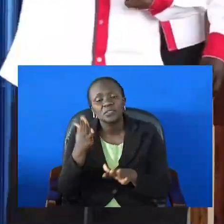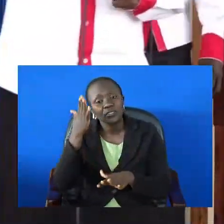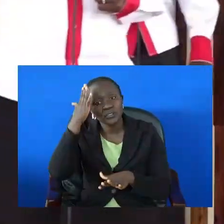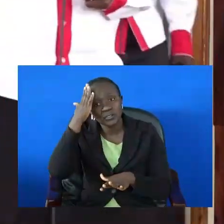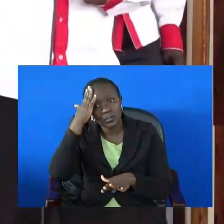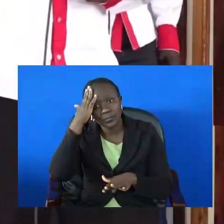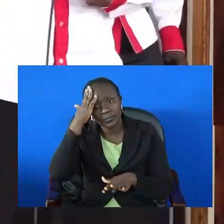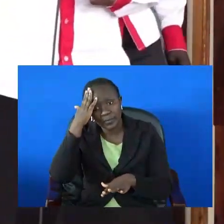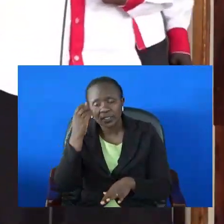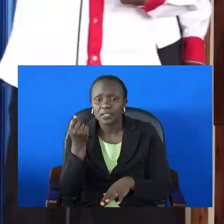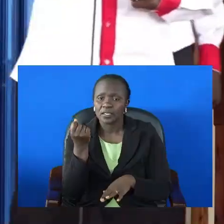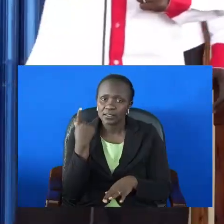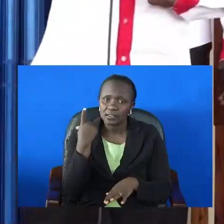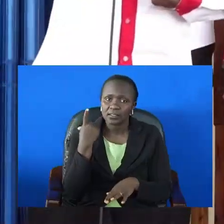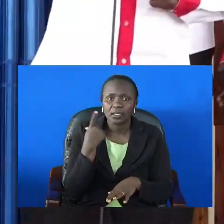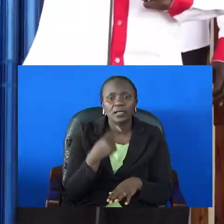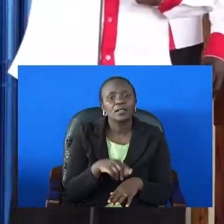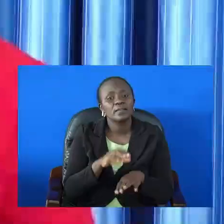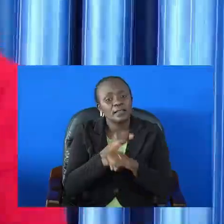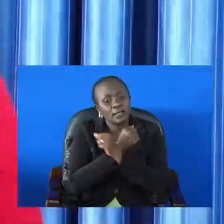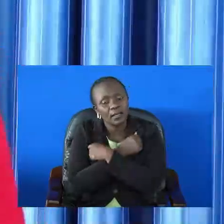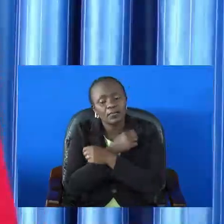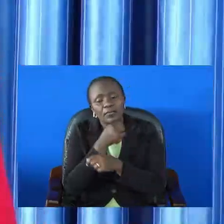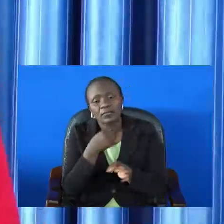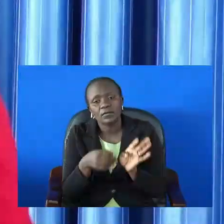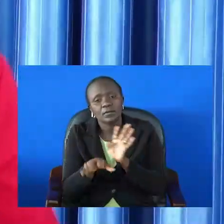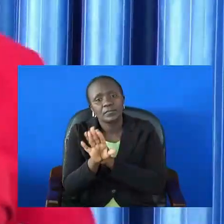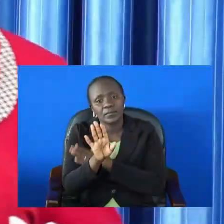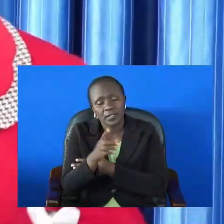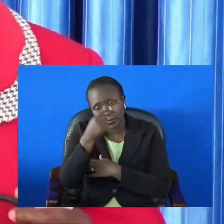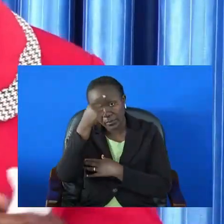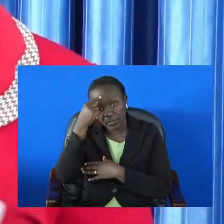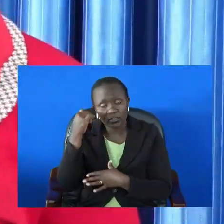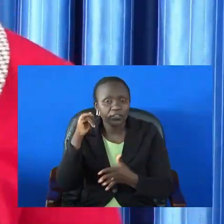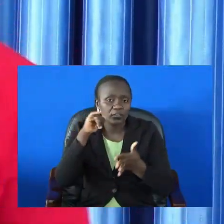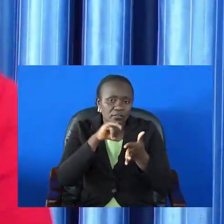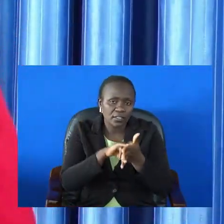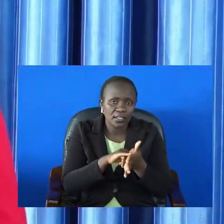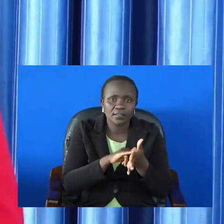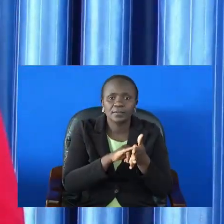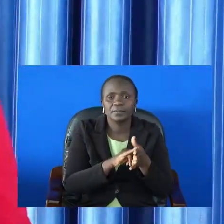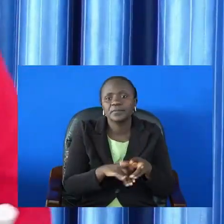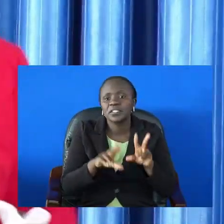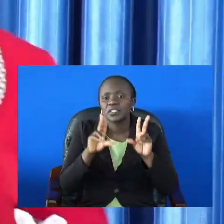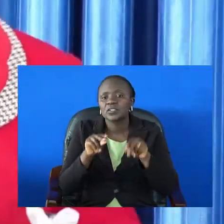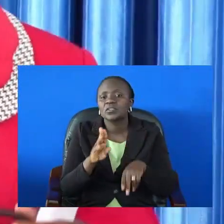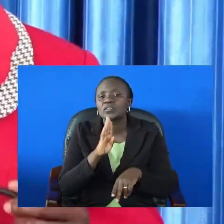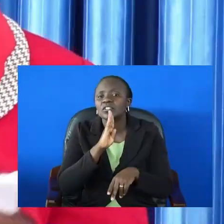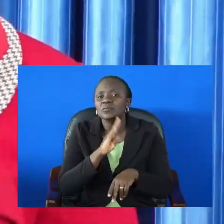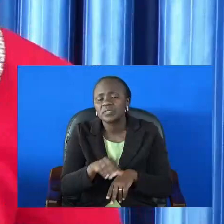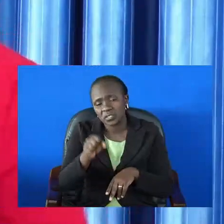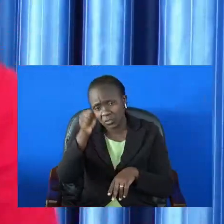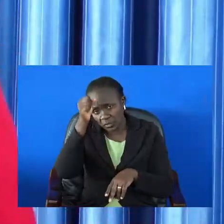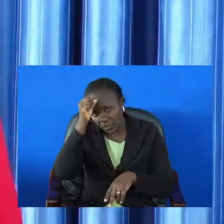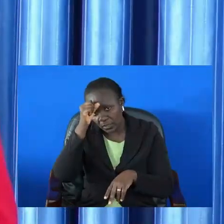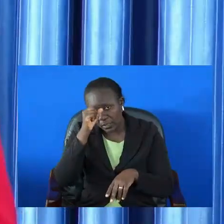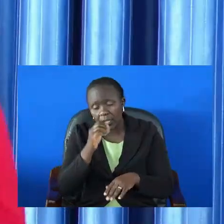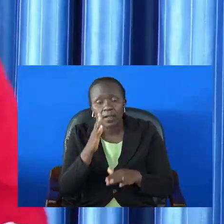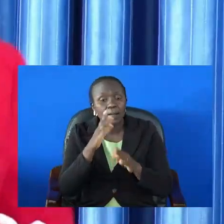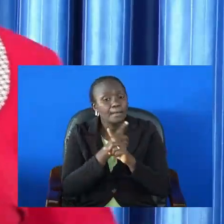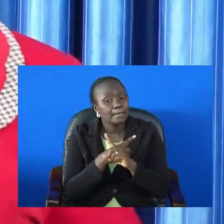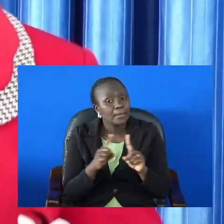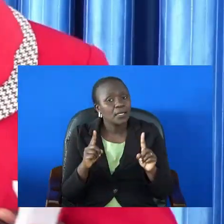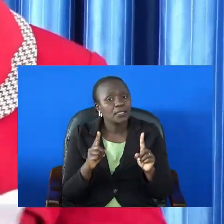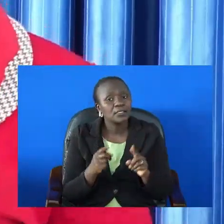ni mapenzi ya Bwana. Kwa sababu hiyo, usiwe wajinga,